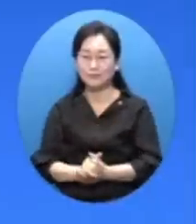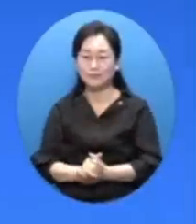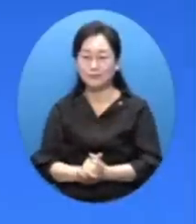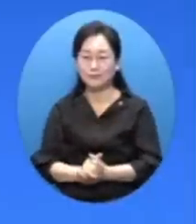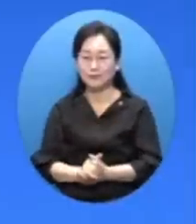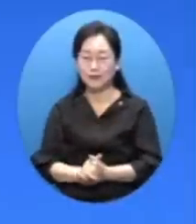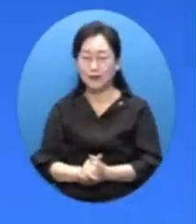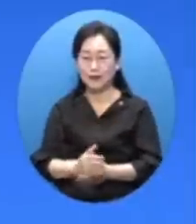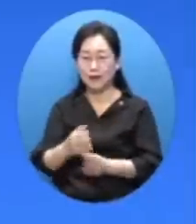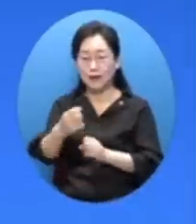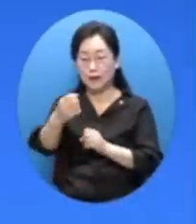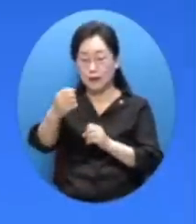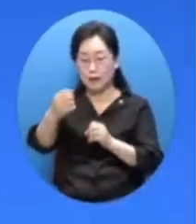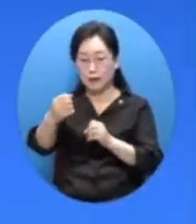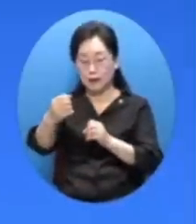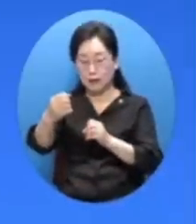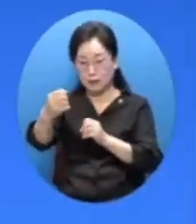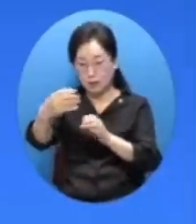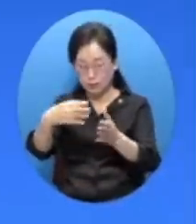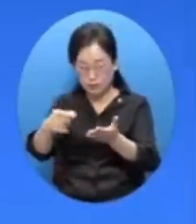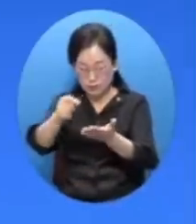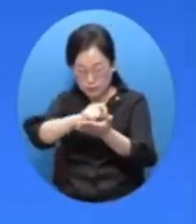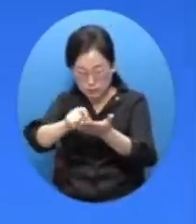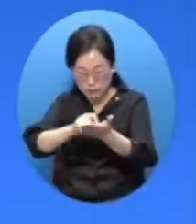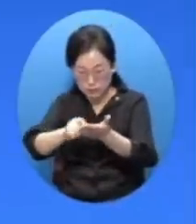답을 쓰는 동안에 돌아가셨습니다.